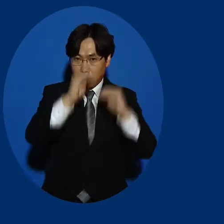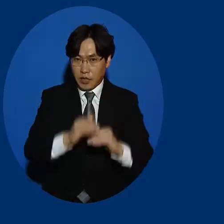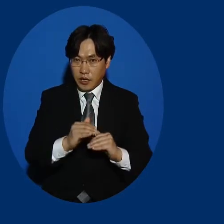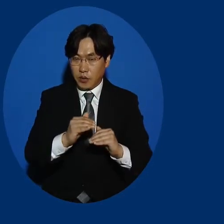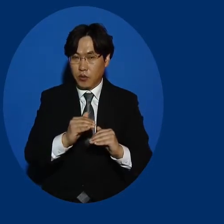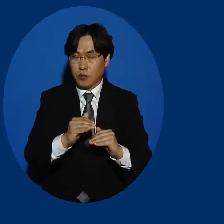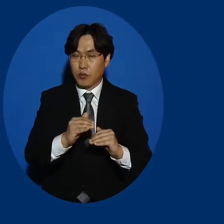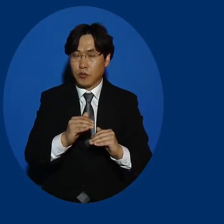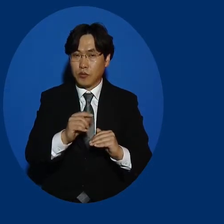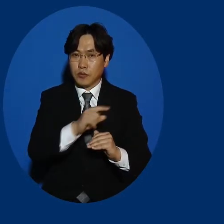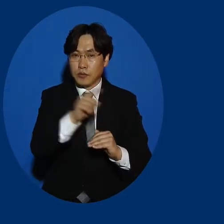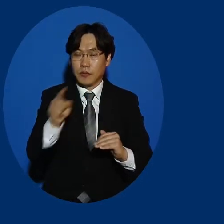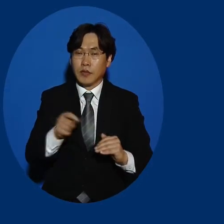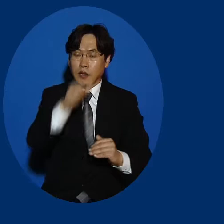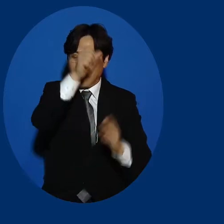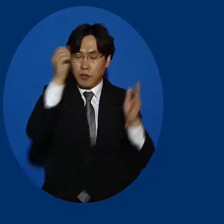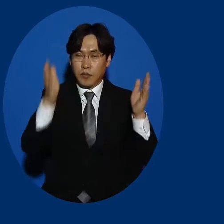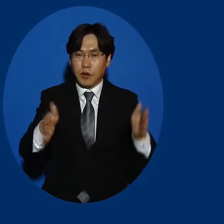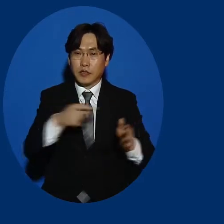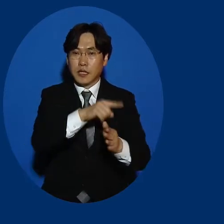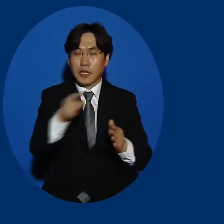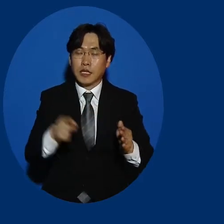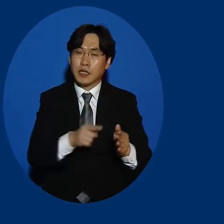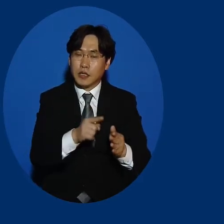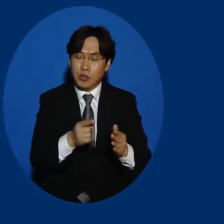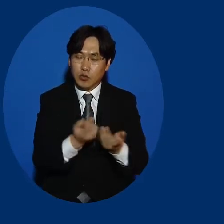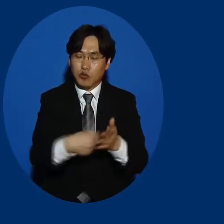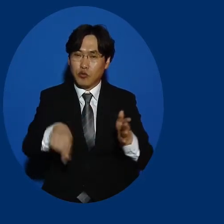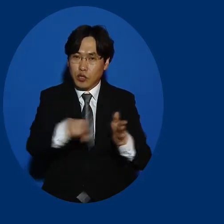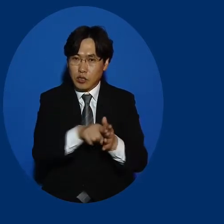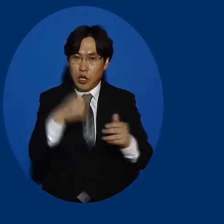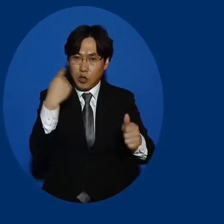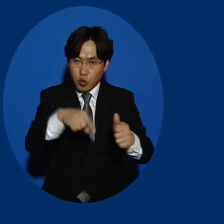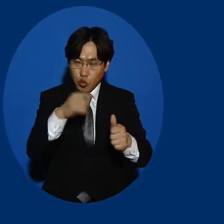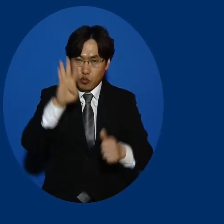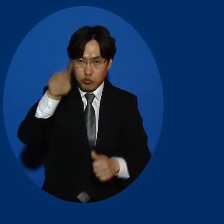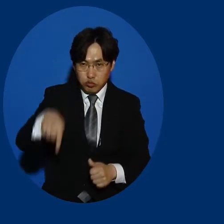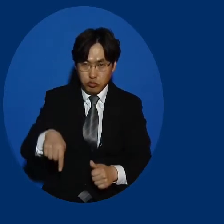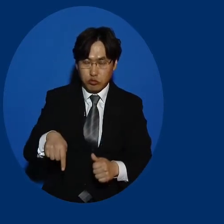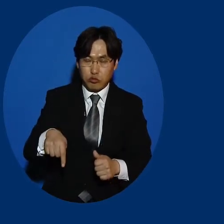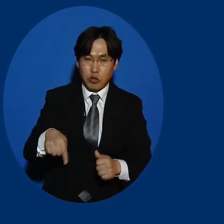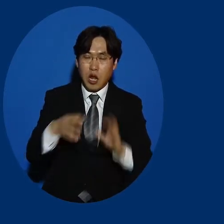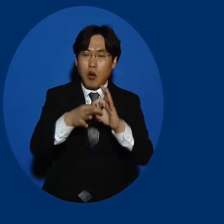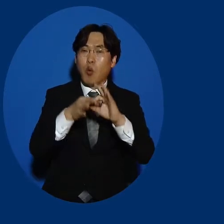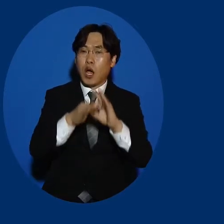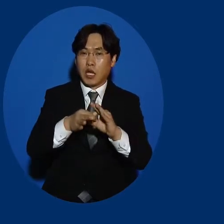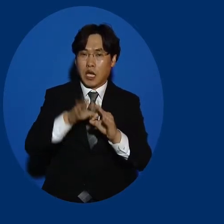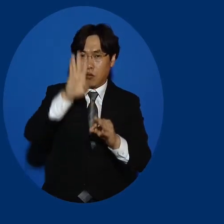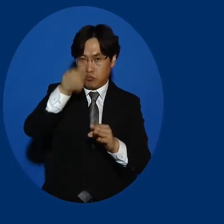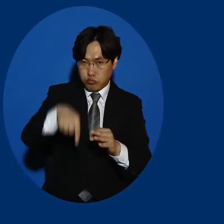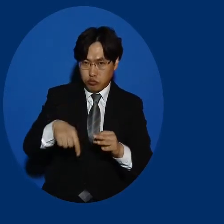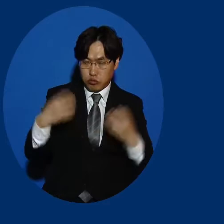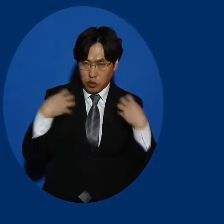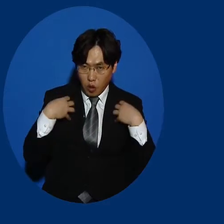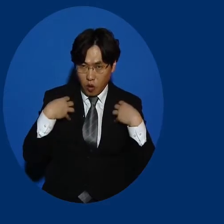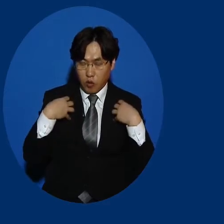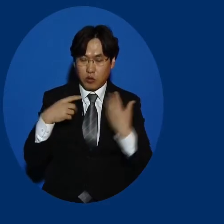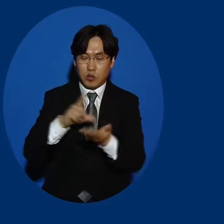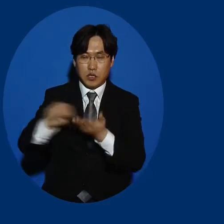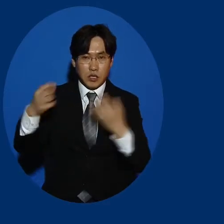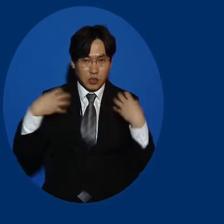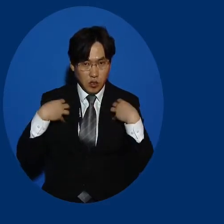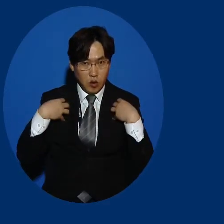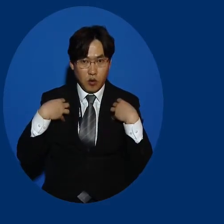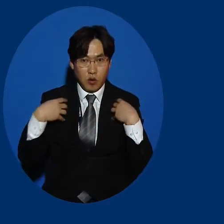아니라 정말 그 평생 학습자를 중심으로 해서 교육부 그리고 관계 부처, 광역 지자체,